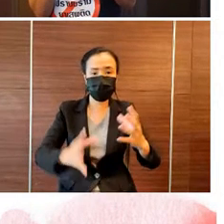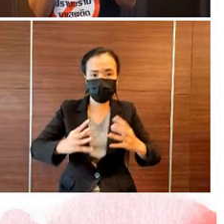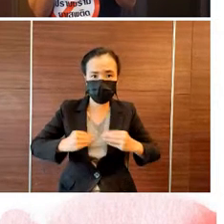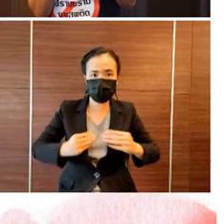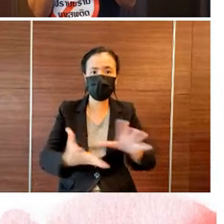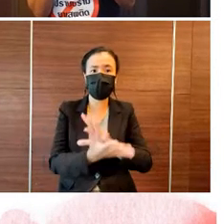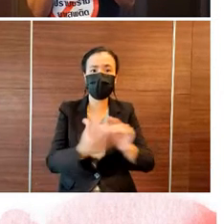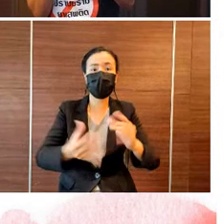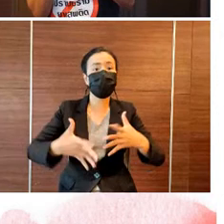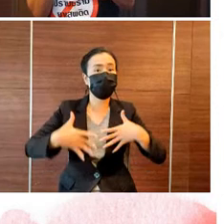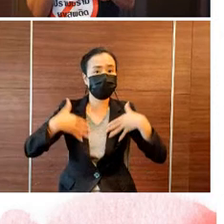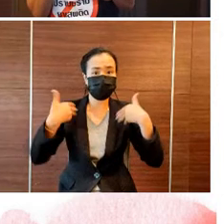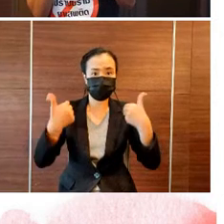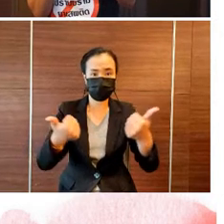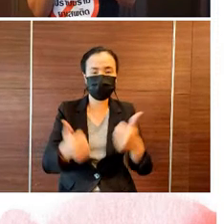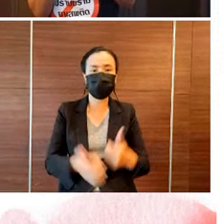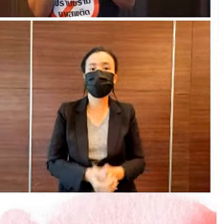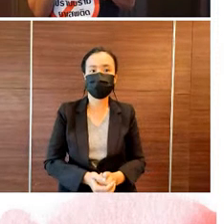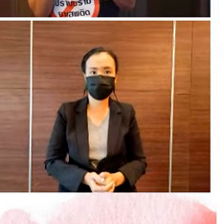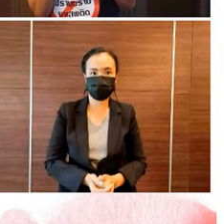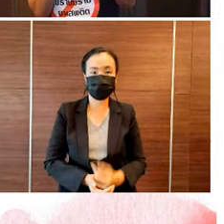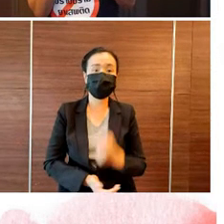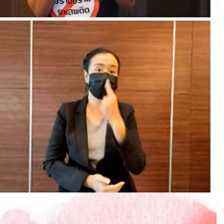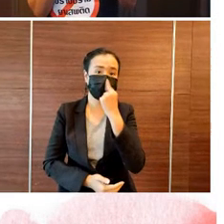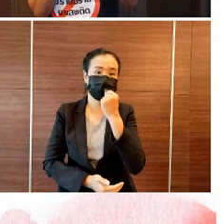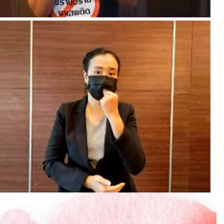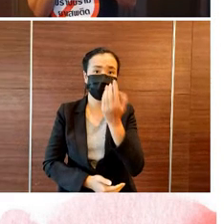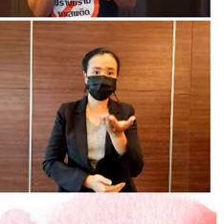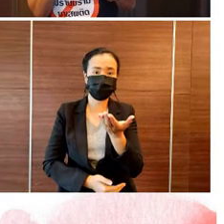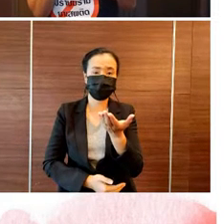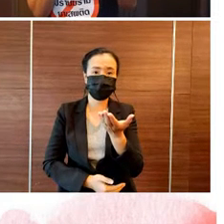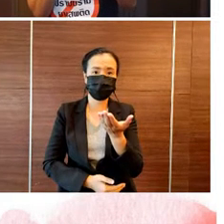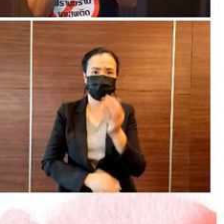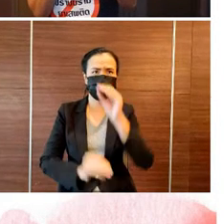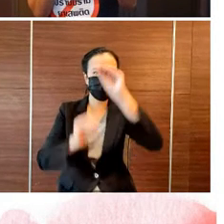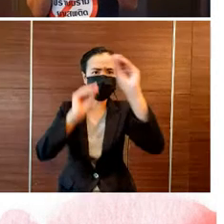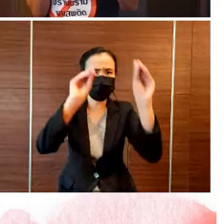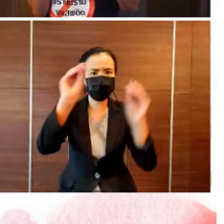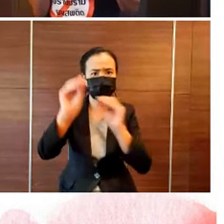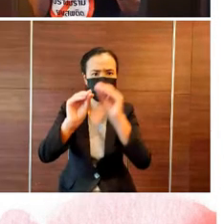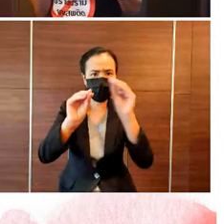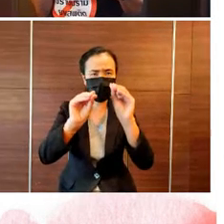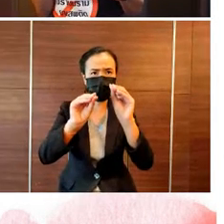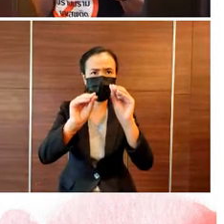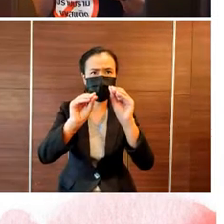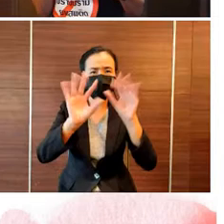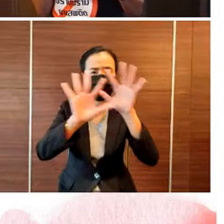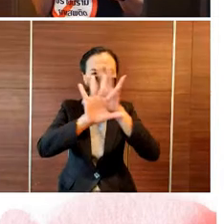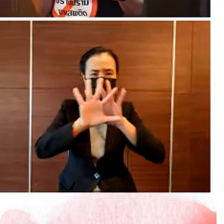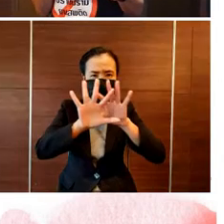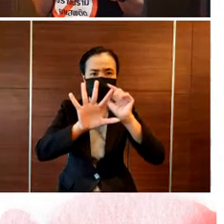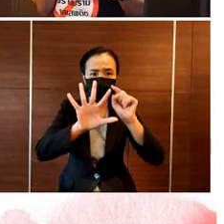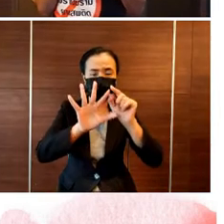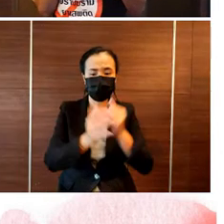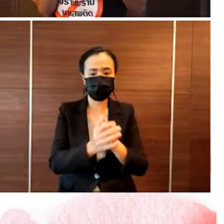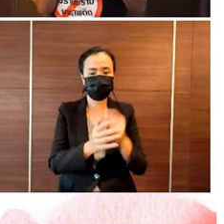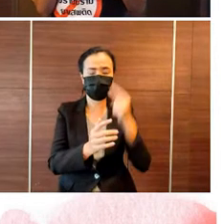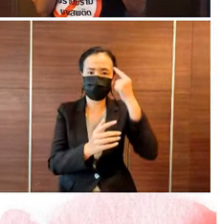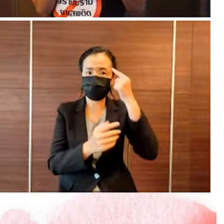ฒนธรรมความสุขเนี่ยค่ะสีแดงๆเนี่ยมันโผล่เข้ามาแล้วมันก็ซ้อนกันอยู่ในนี้ล่ะค่ะงั้นเวลา